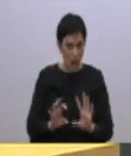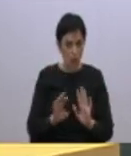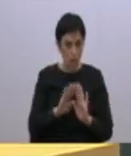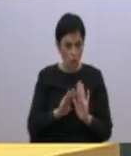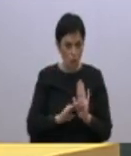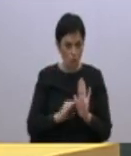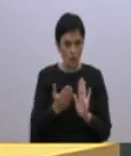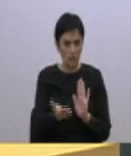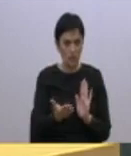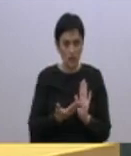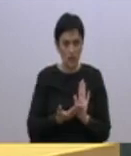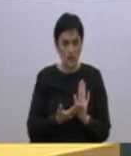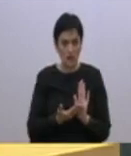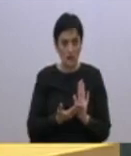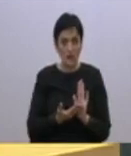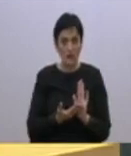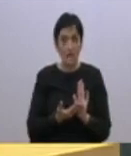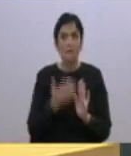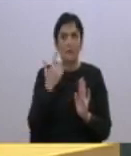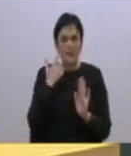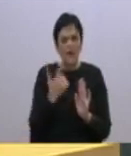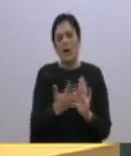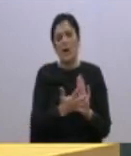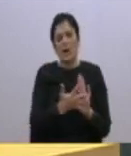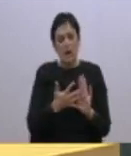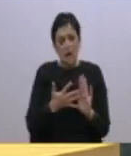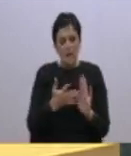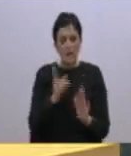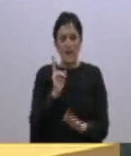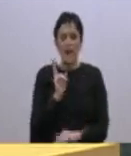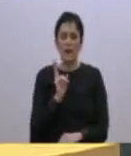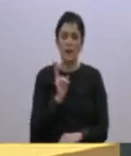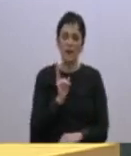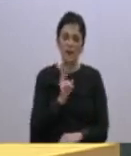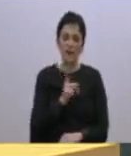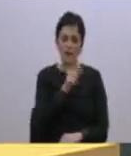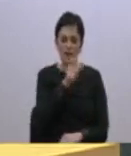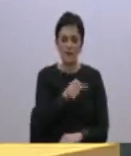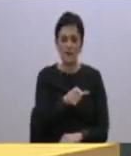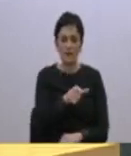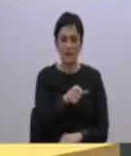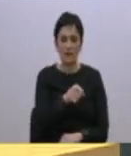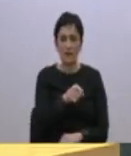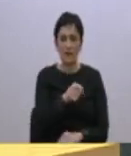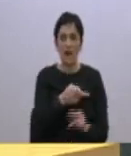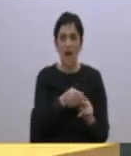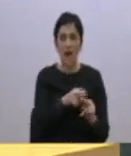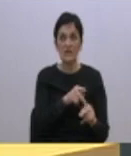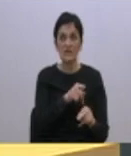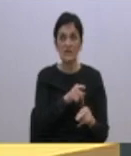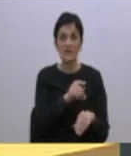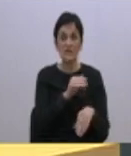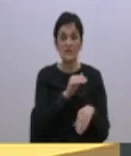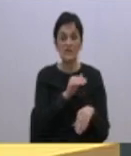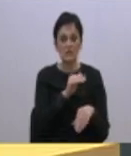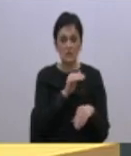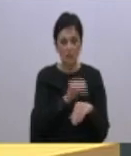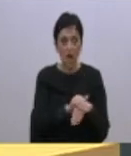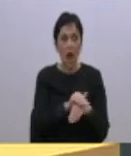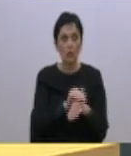ეს გავიგე ვიღაცას ალბათ ეს არგუმენტი არგუმენტად მოეჩვენება ესეც